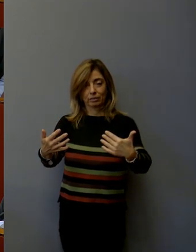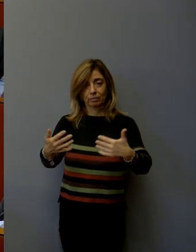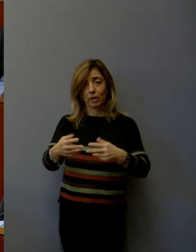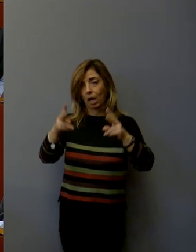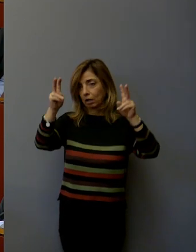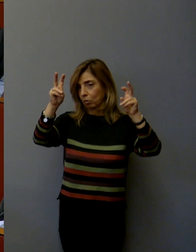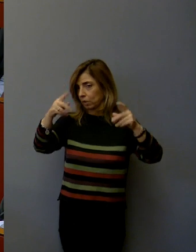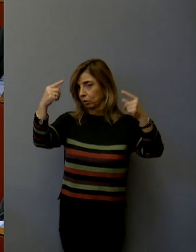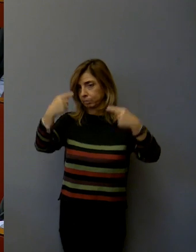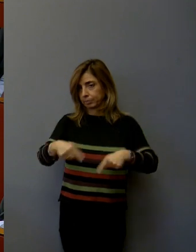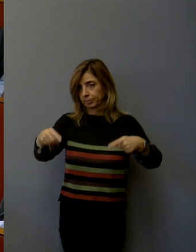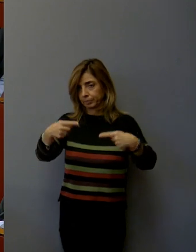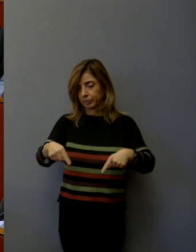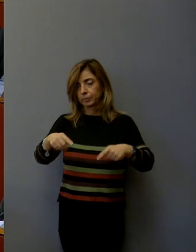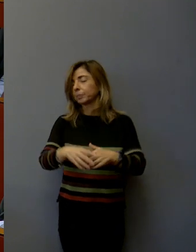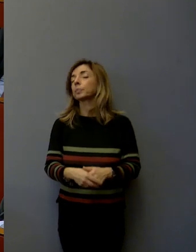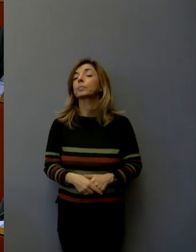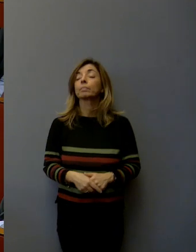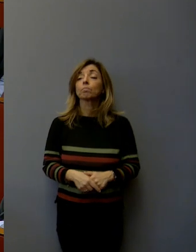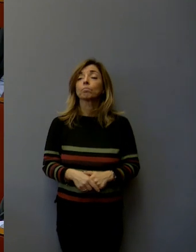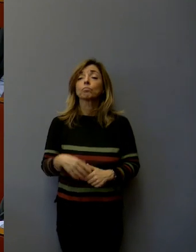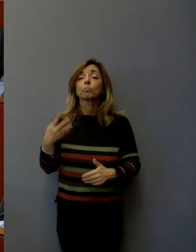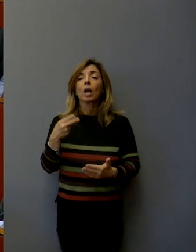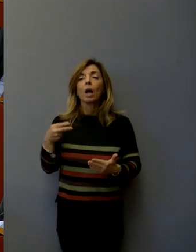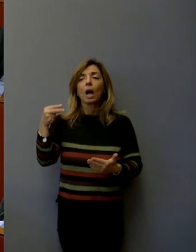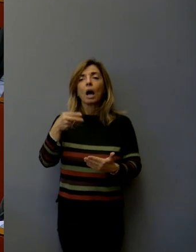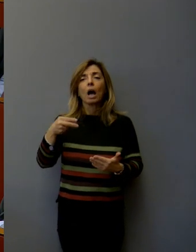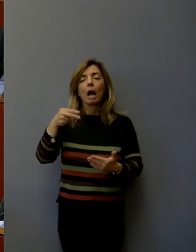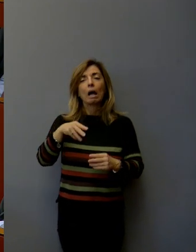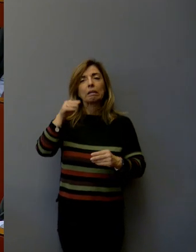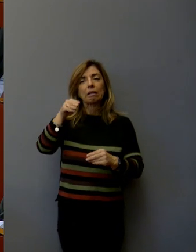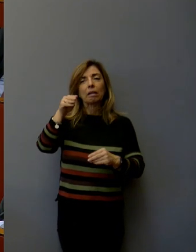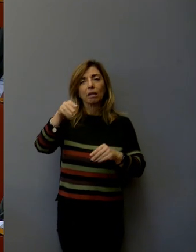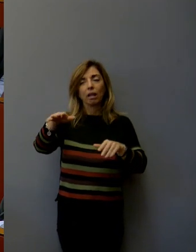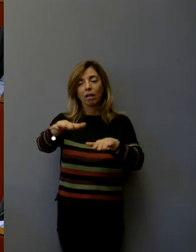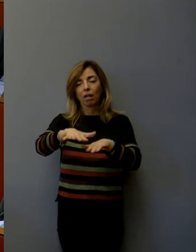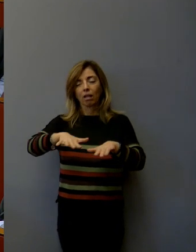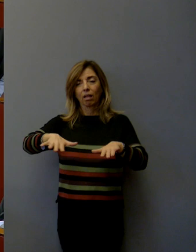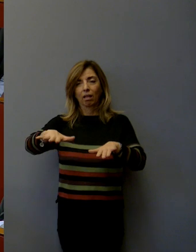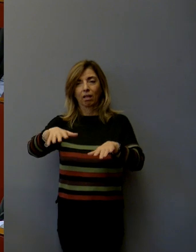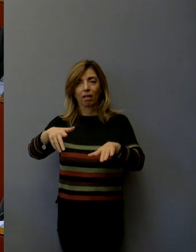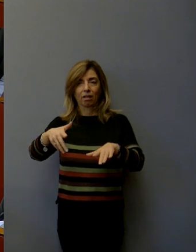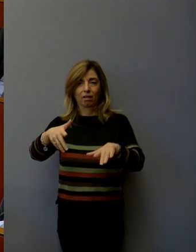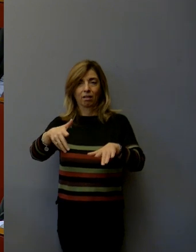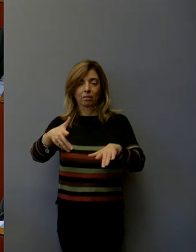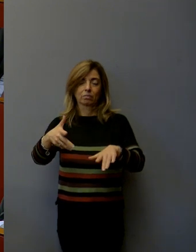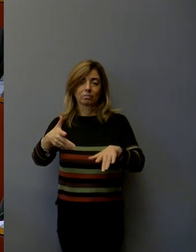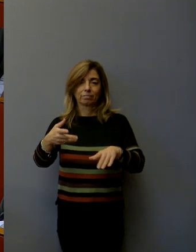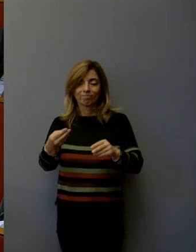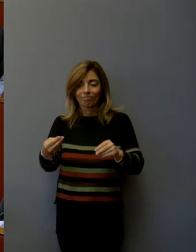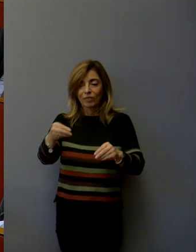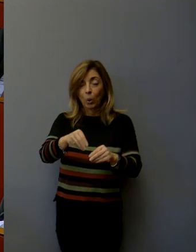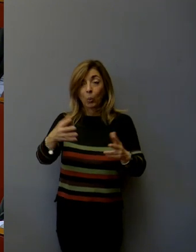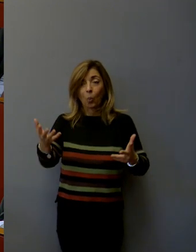giusto da anni si chiede che questo buco della città venga riempito in un altro modo Allora vi posso dire